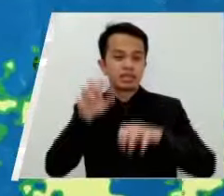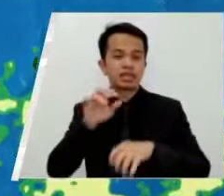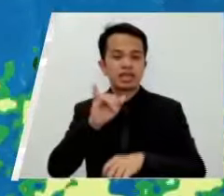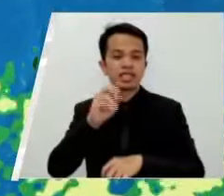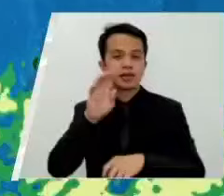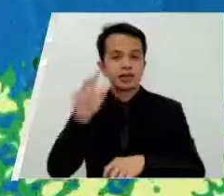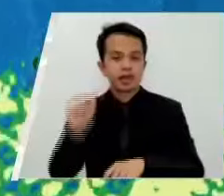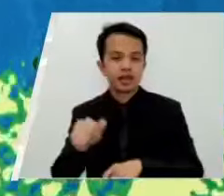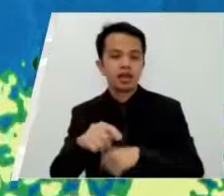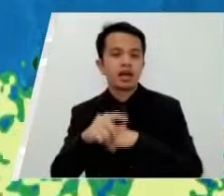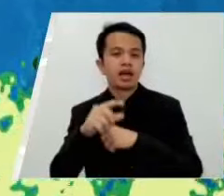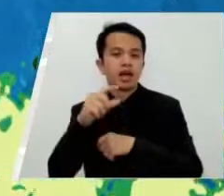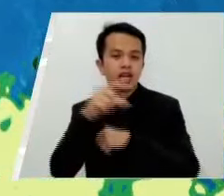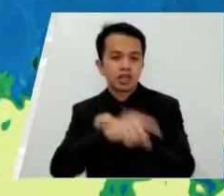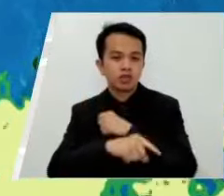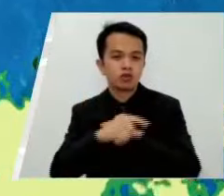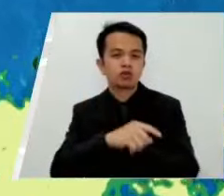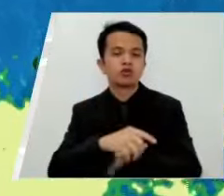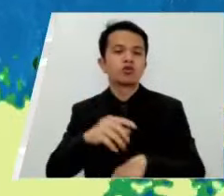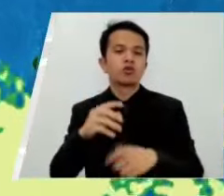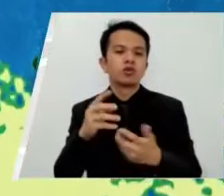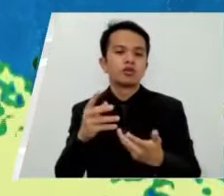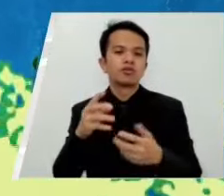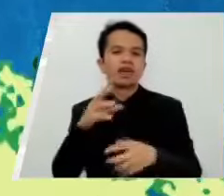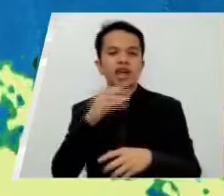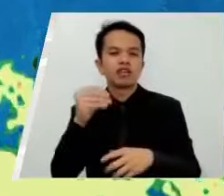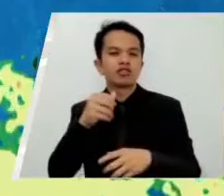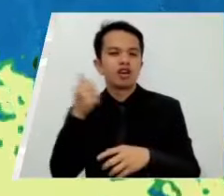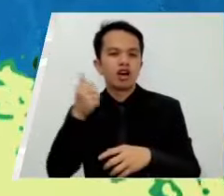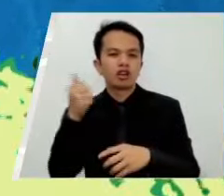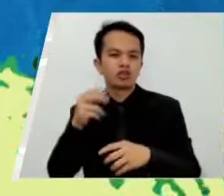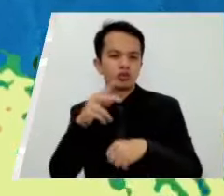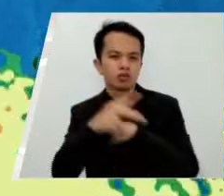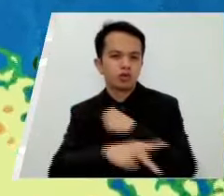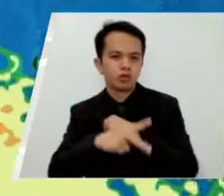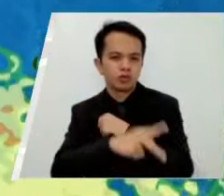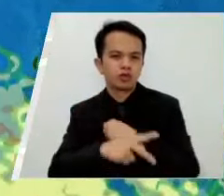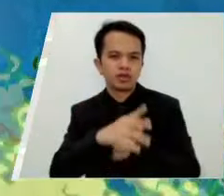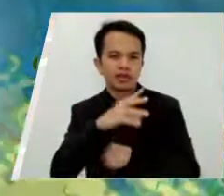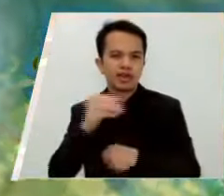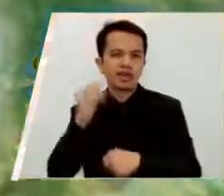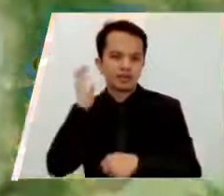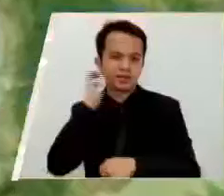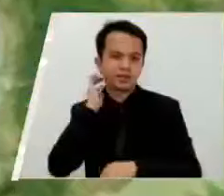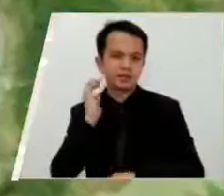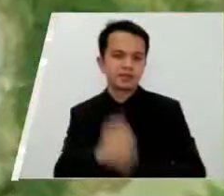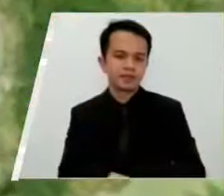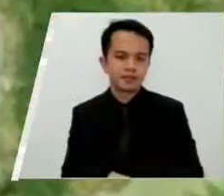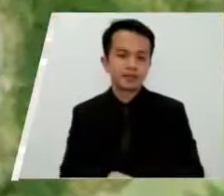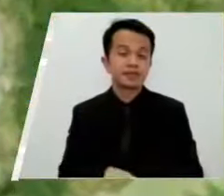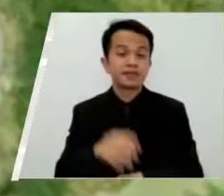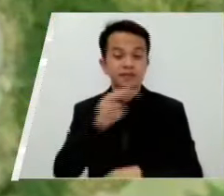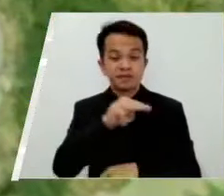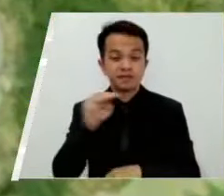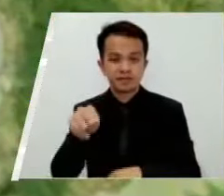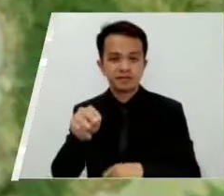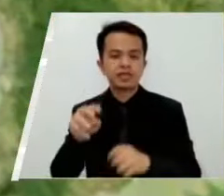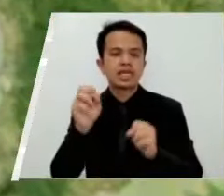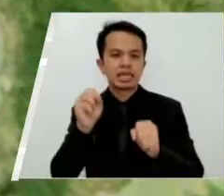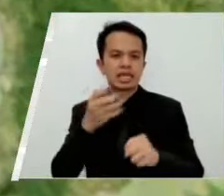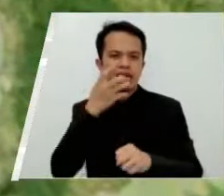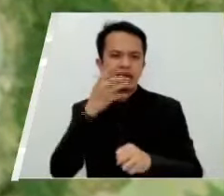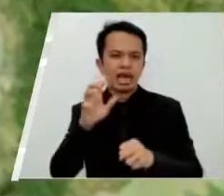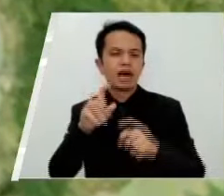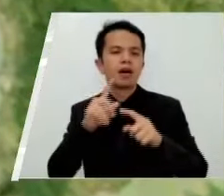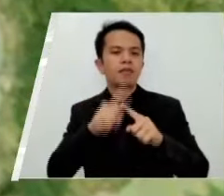Quezon, Zambales, Bataan, Samar Provinces at ilang bahagi ng Mindanao. Sa Metro Manila, malinsangan pero maging alerto pa